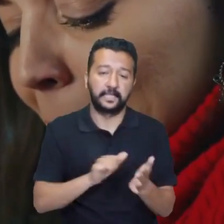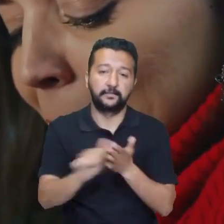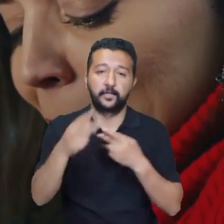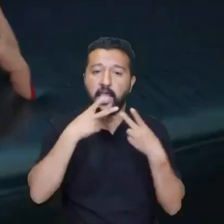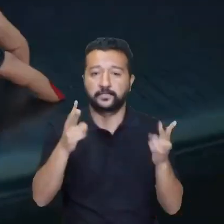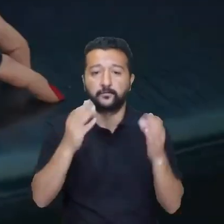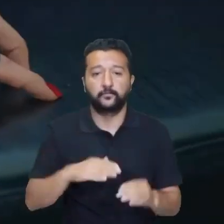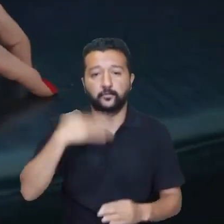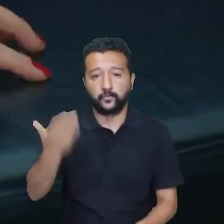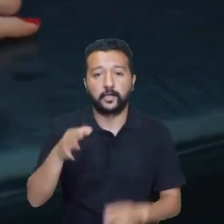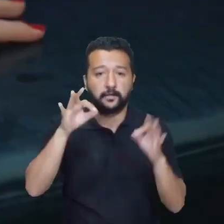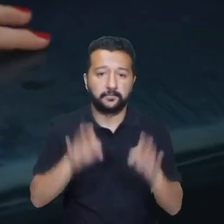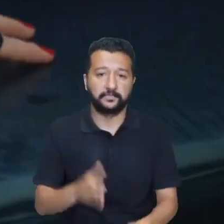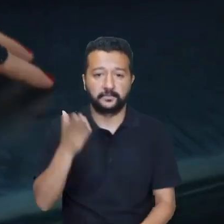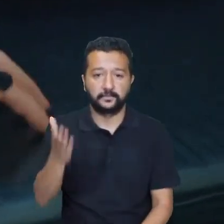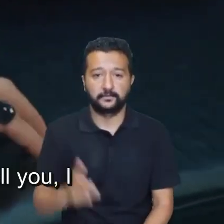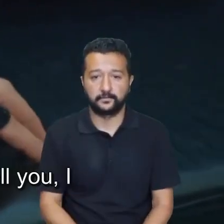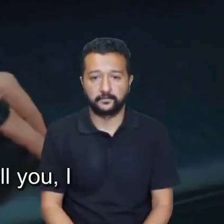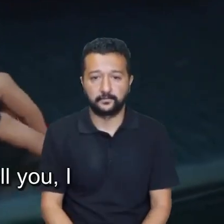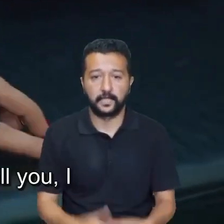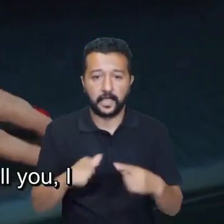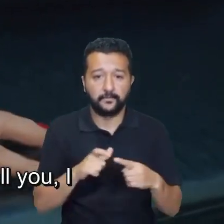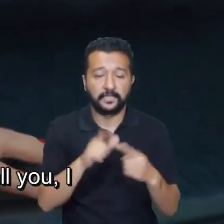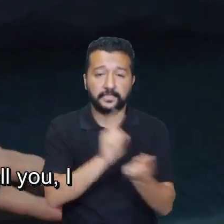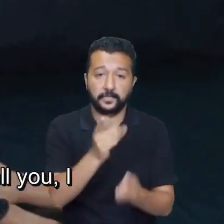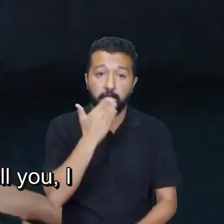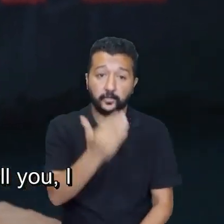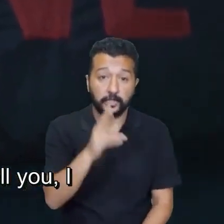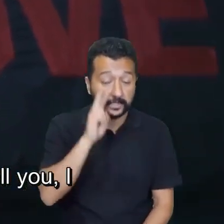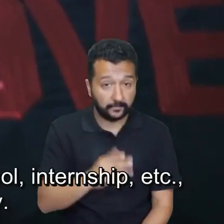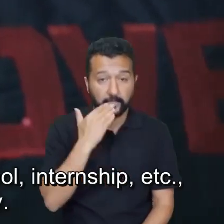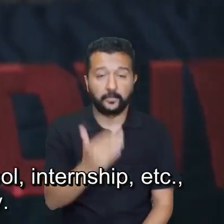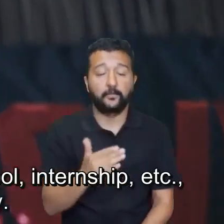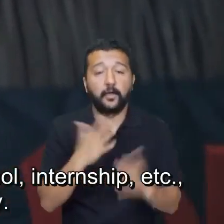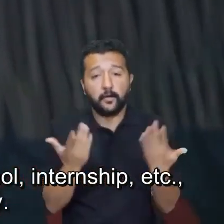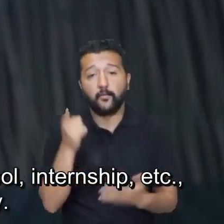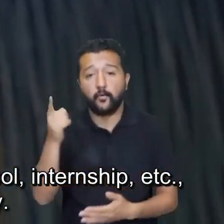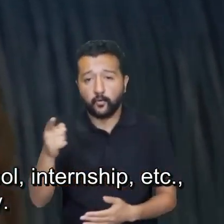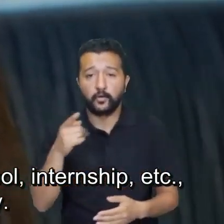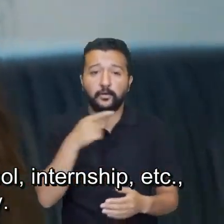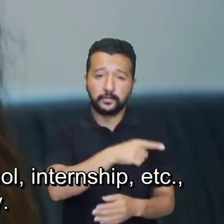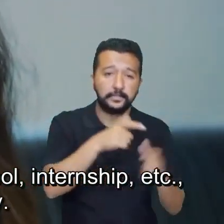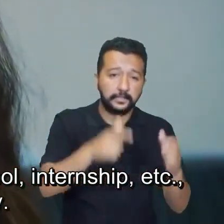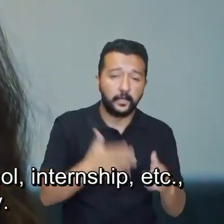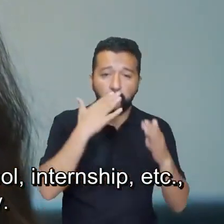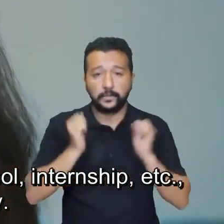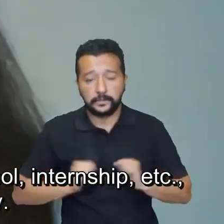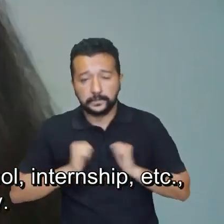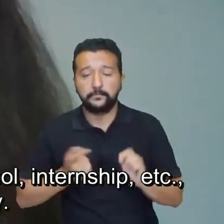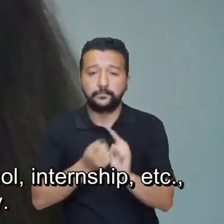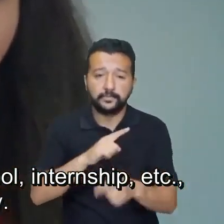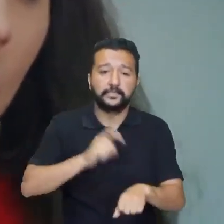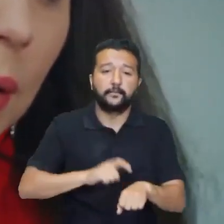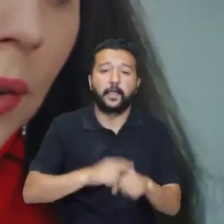Sonra da başladı işte. Emel sana söyleyecektik bak yemin ederim. Ama okul, staj falan, dersler derken bir türlü